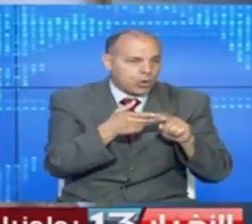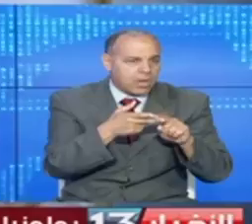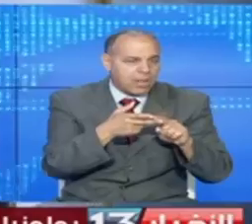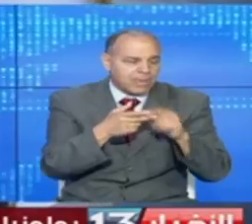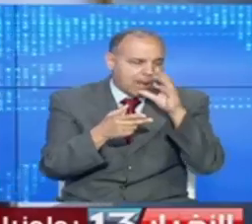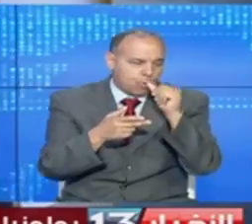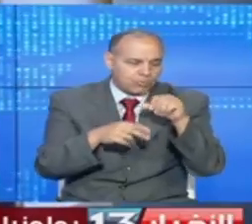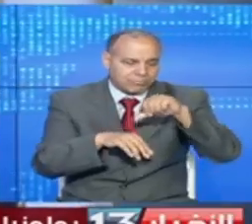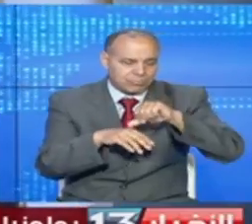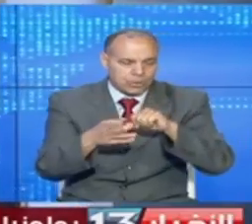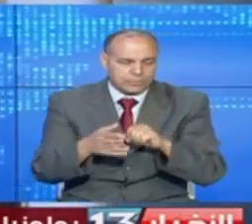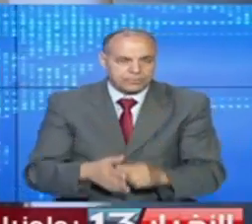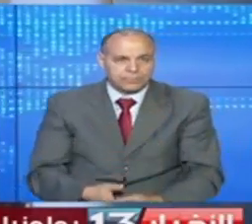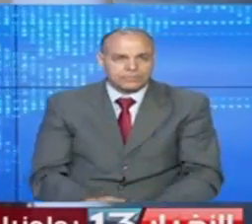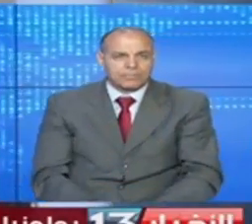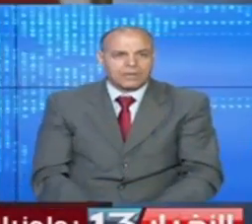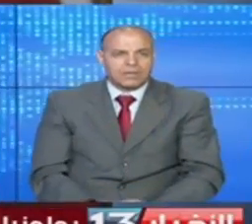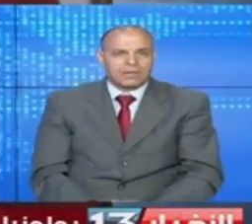رافال دراسكوفيسكي.